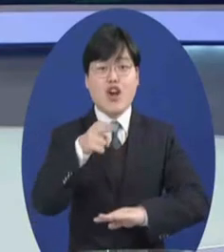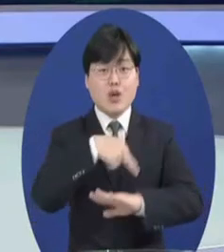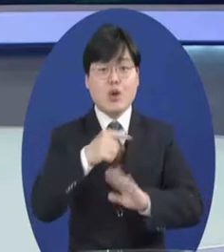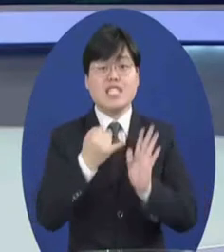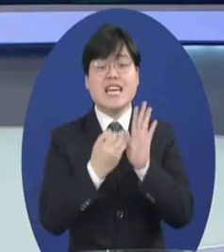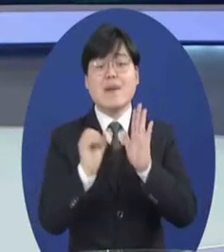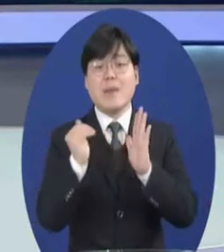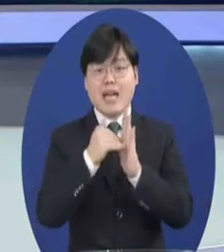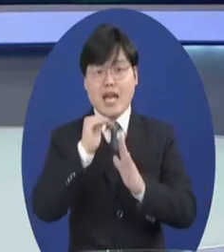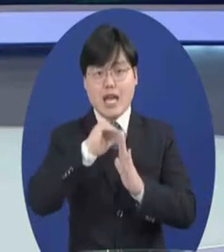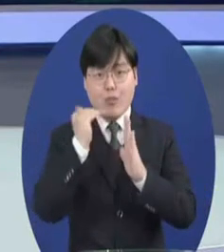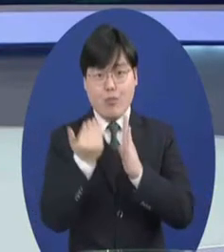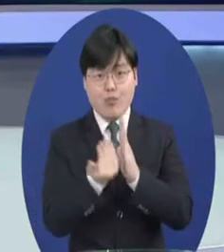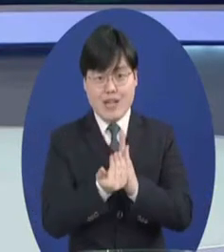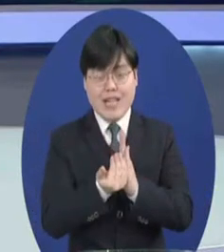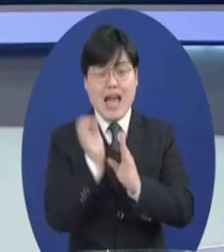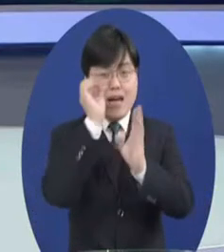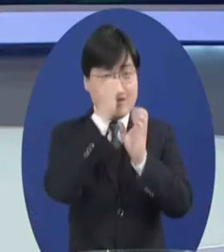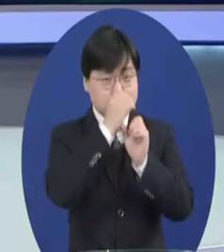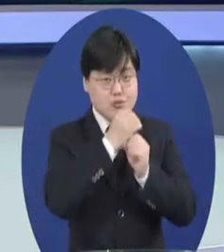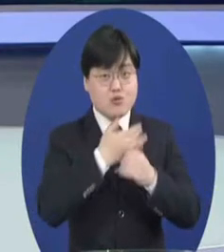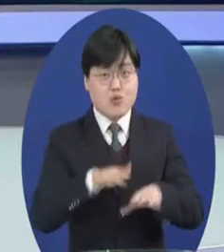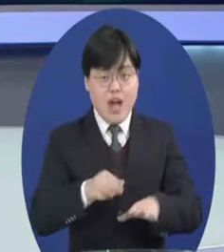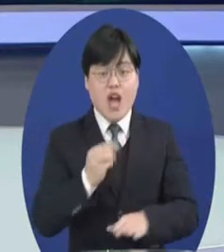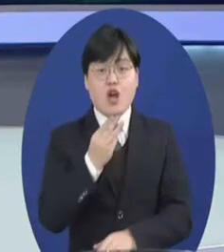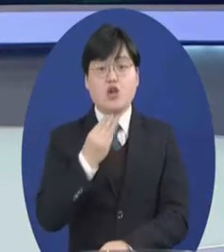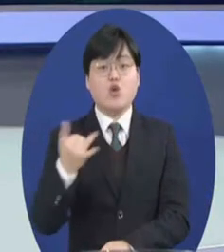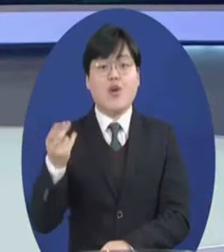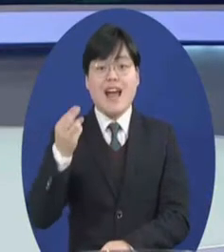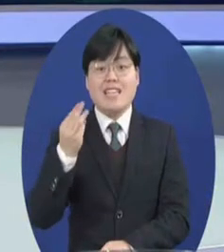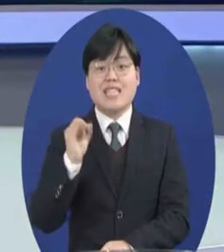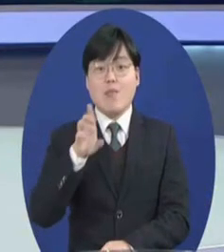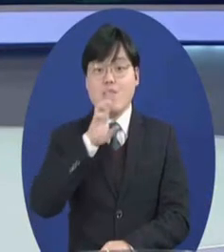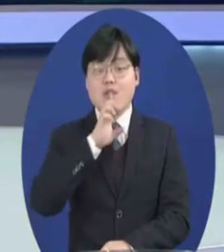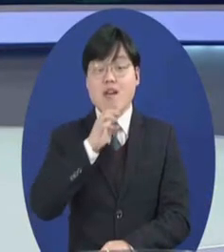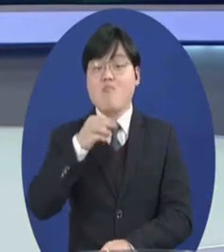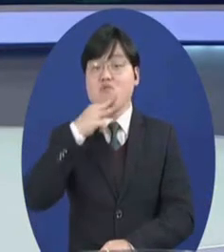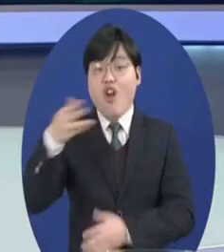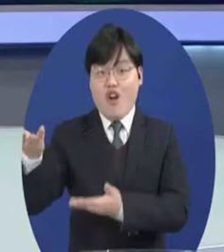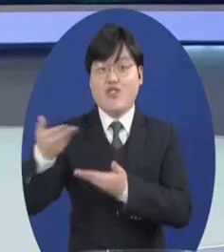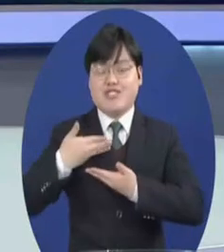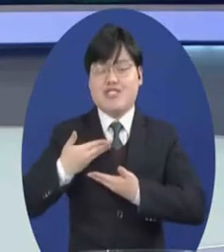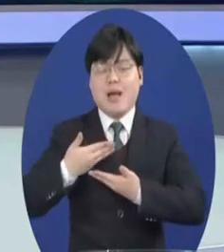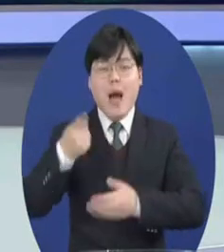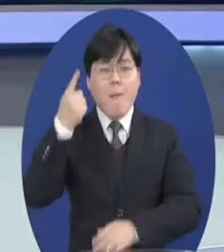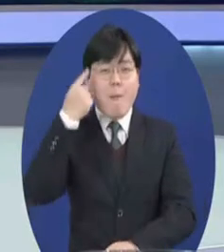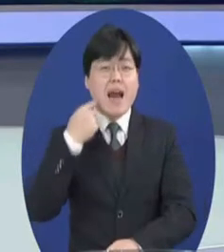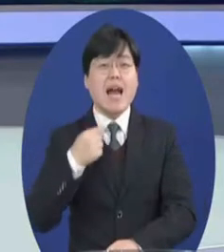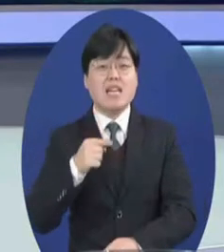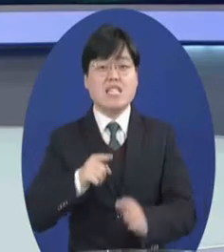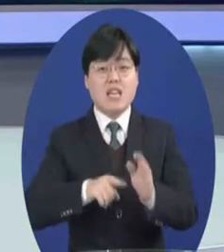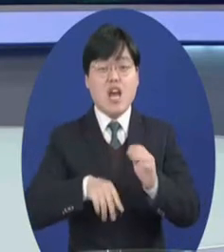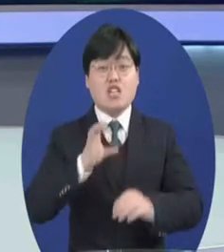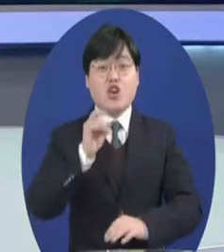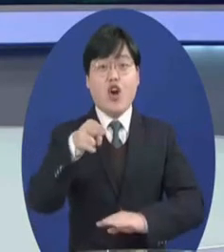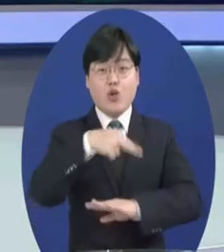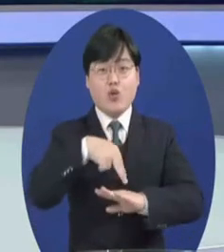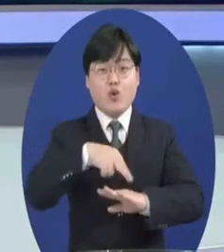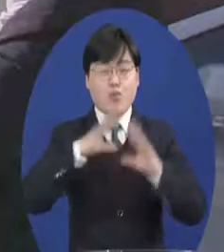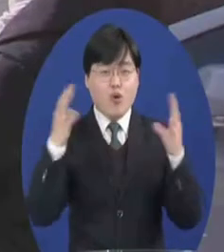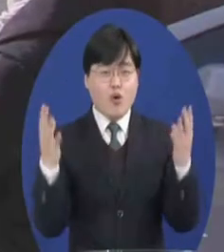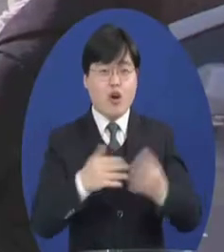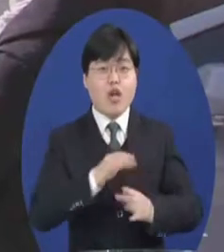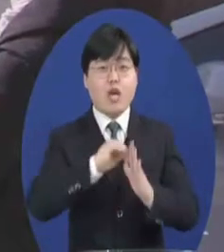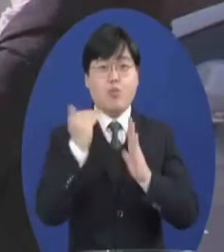60 мянган гаруй өрх шинжилгээ өгсөн тухай дүүргийн шуурхайштай бас мэдээлж байна. За маргааш гэхэд дүүргийн бүх өрхөөс шинжилгээ авч дуусах болно.